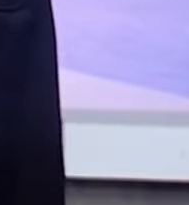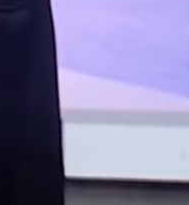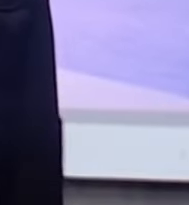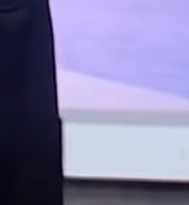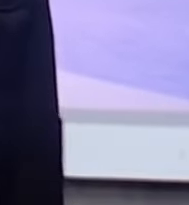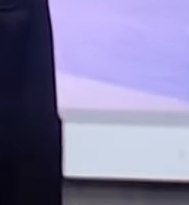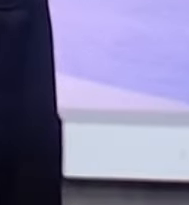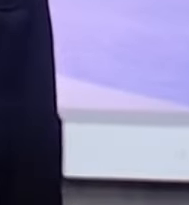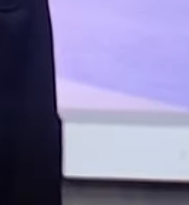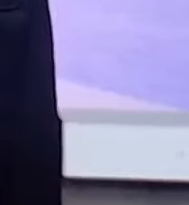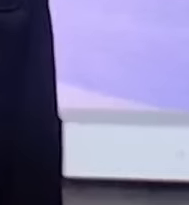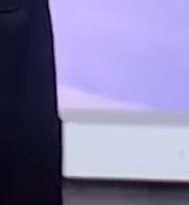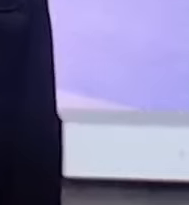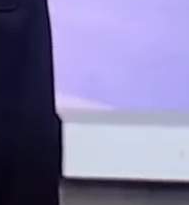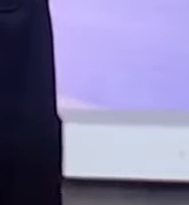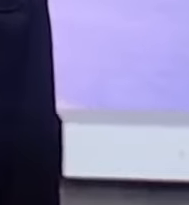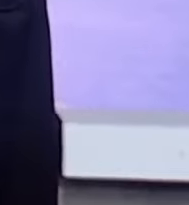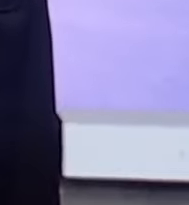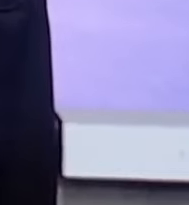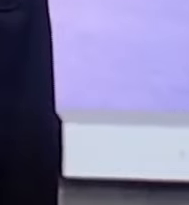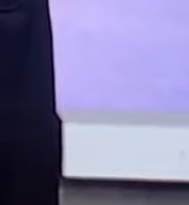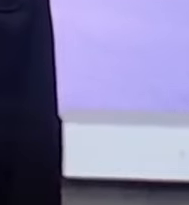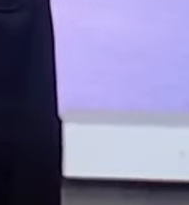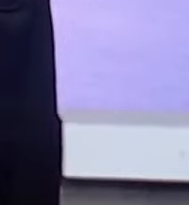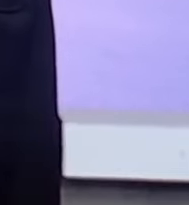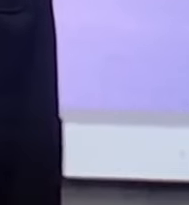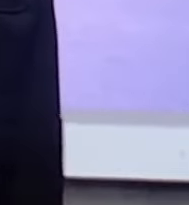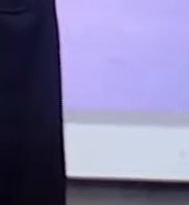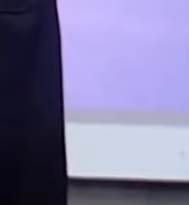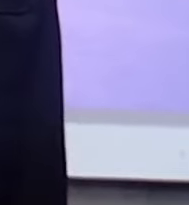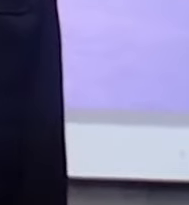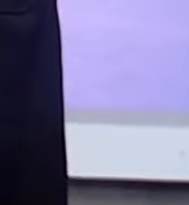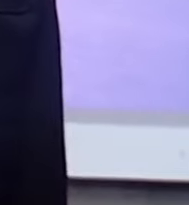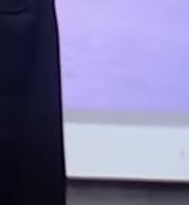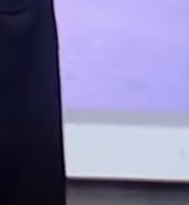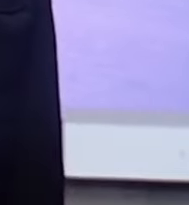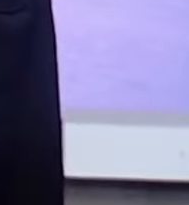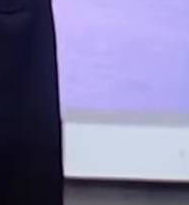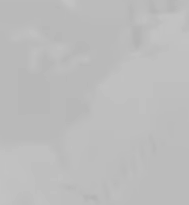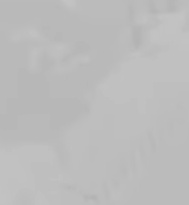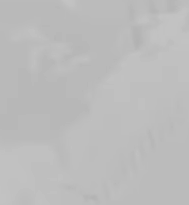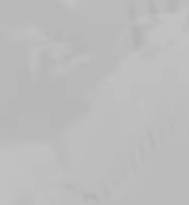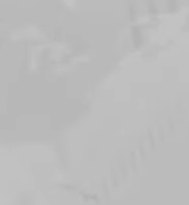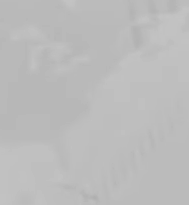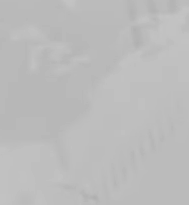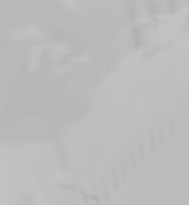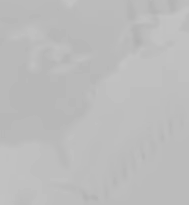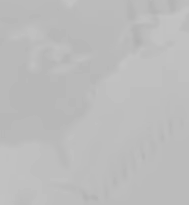samahan niyo kami sa GMA Pinoy TV at sa www.gmanews.tv.